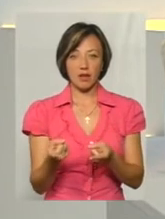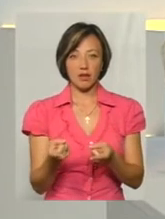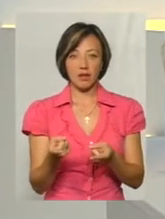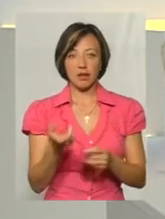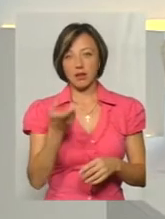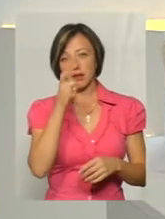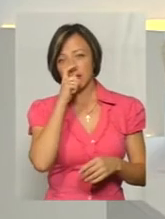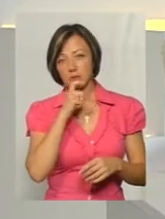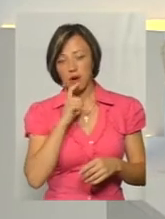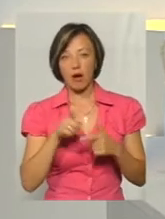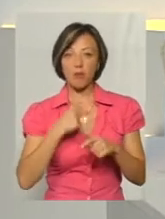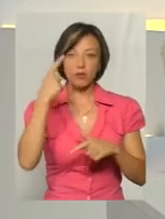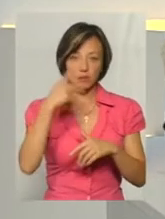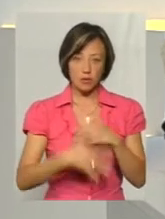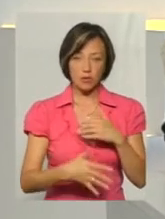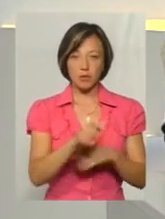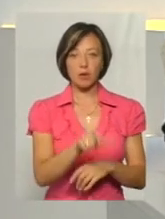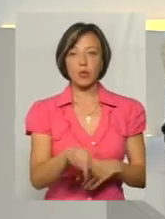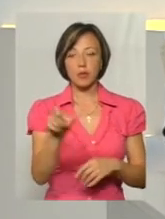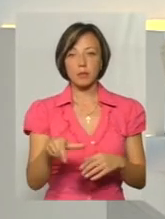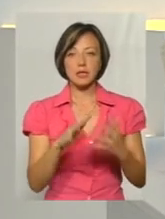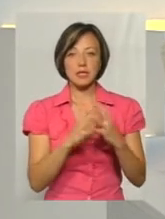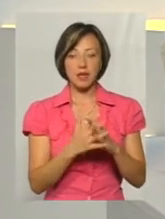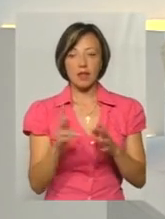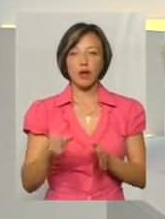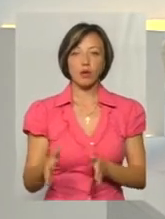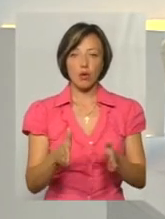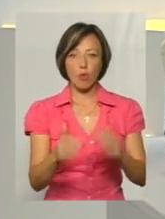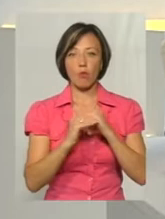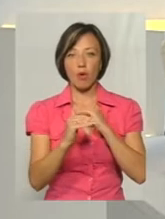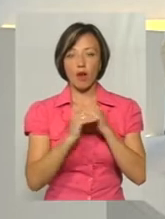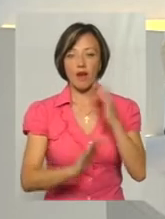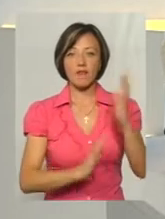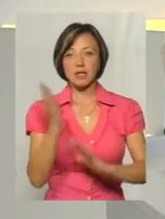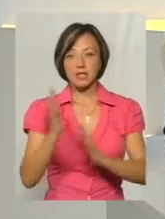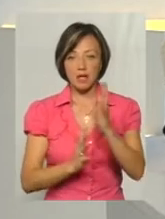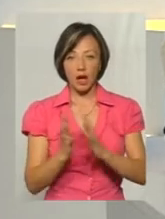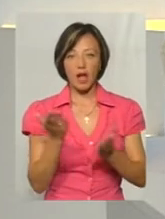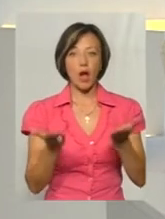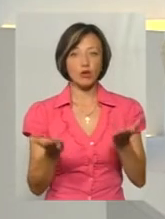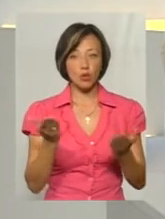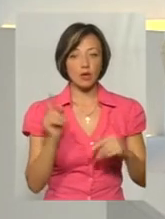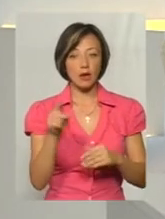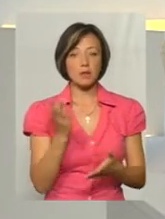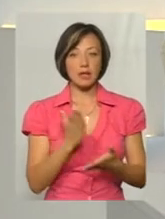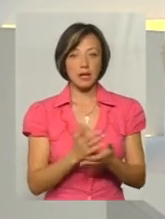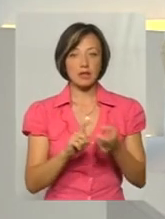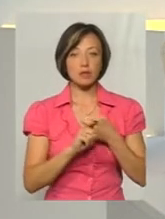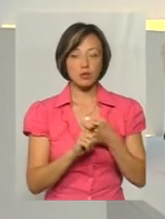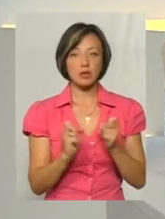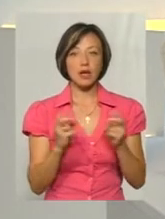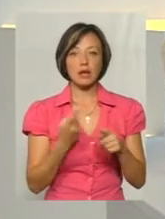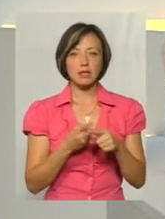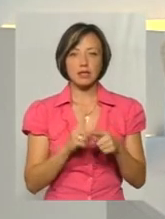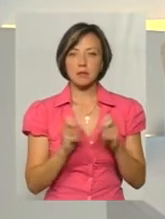несвідомими або свідомими мешканцями сіл на дорогу, в поля, в лісах. А якщо там є збудник, наскільки